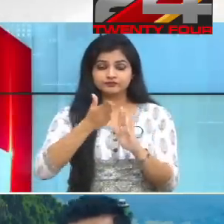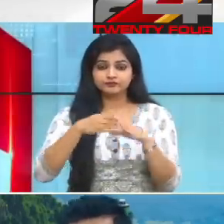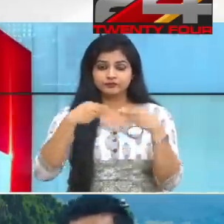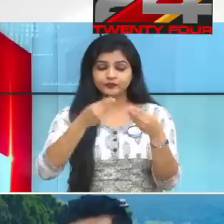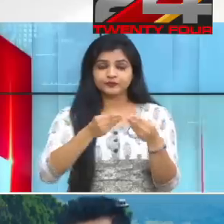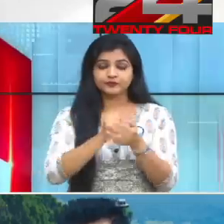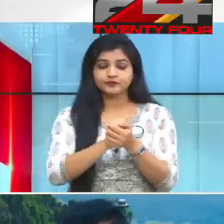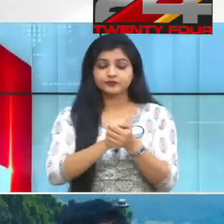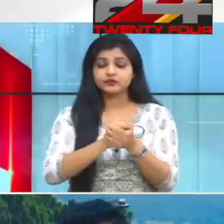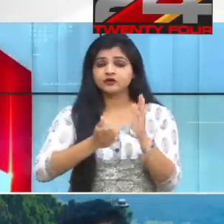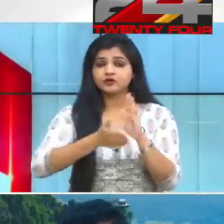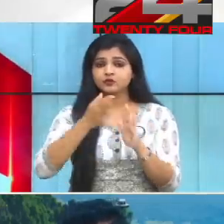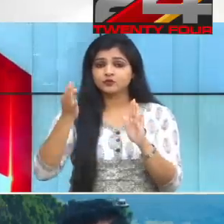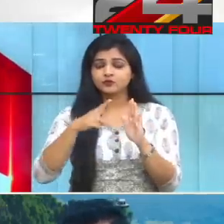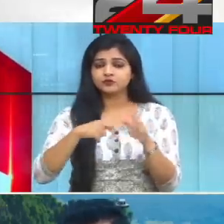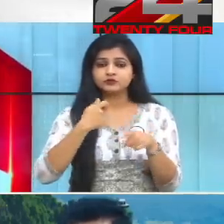റീകൺസ്ട്രക്ഷൻ കോസ്റ്റ്